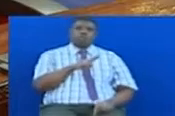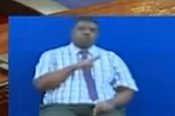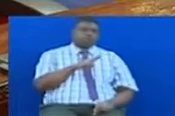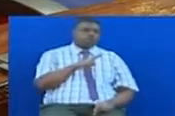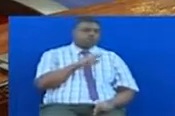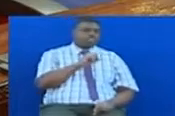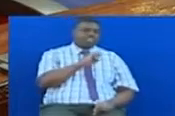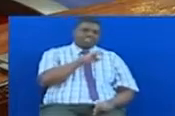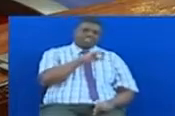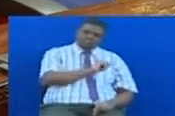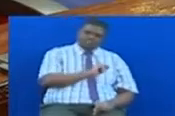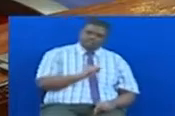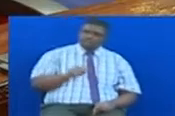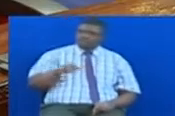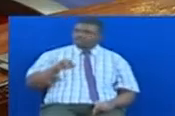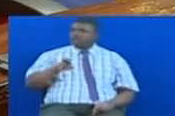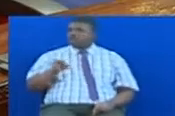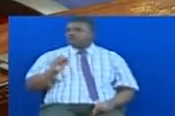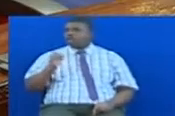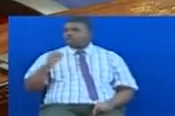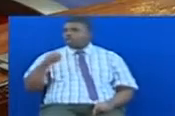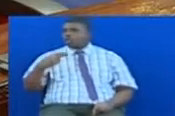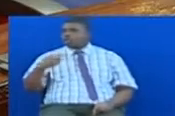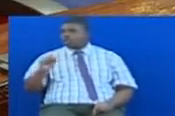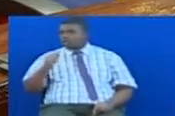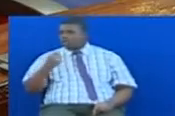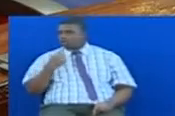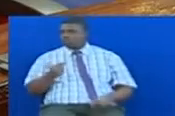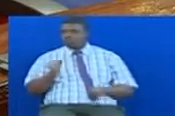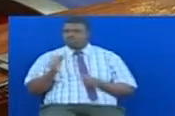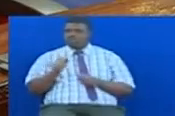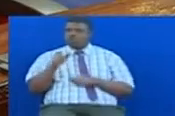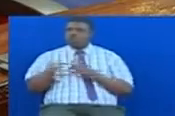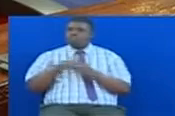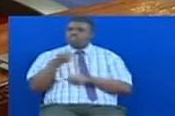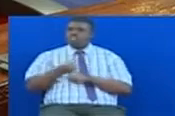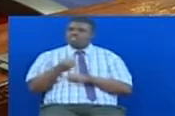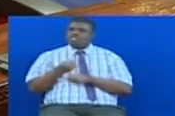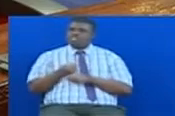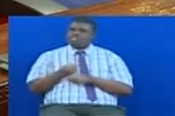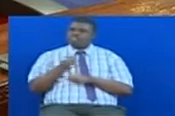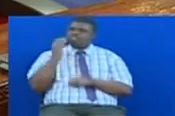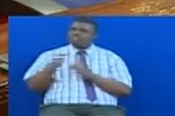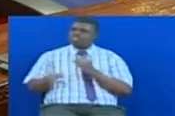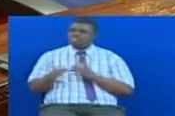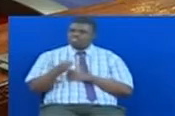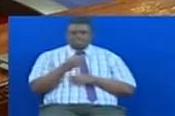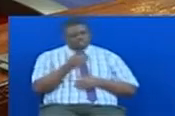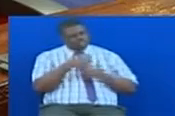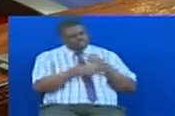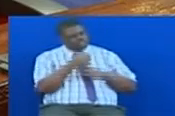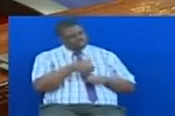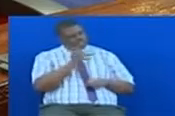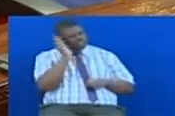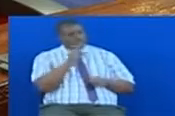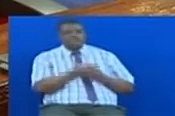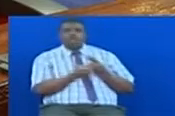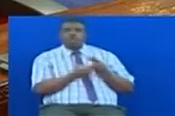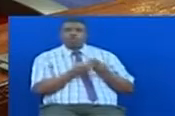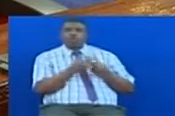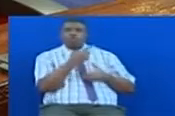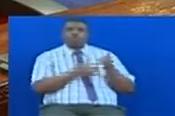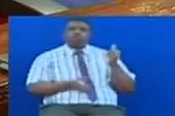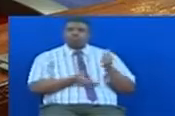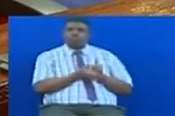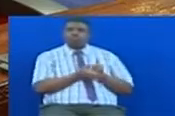Haonga wanazungumzia masuala ya watumishi hewa. Hakuna watumishi hewa kwenye serikali iliyojaa uadilifu ya Dr. John Pombe